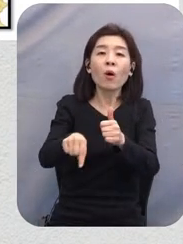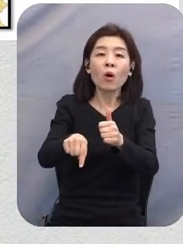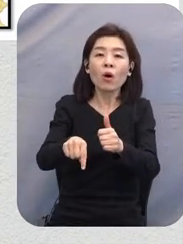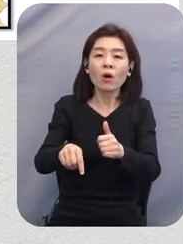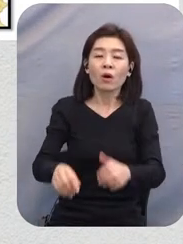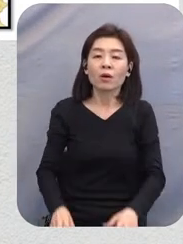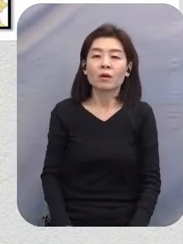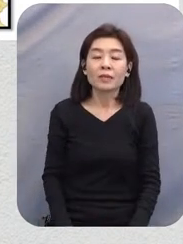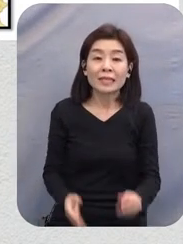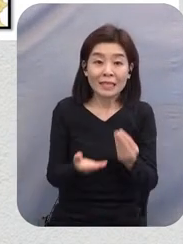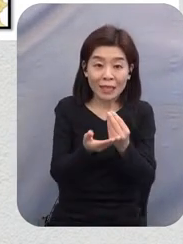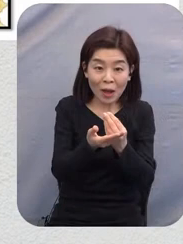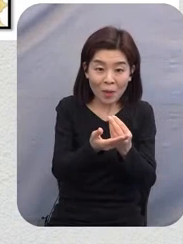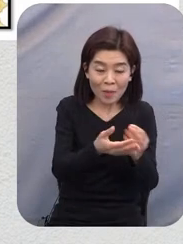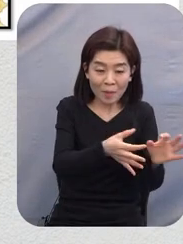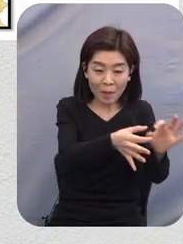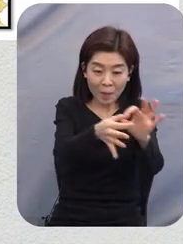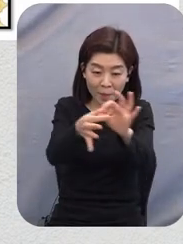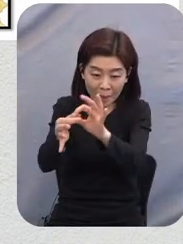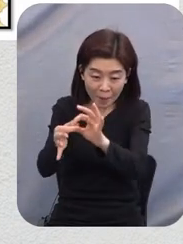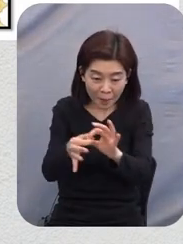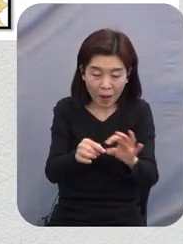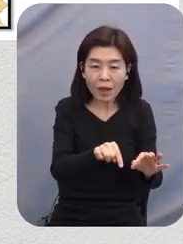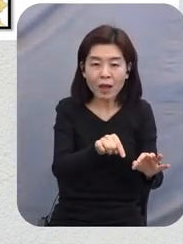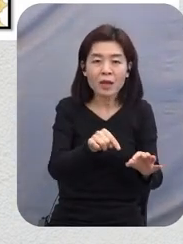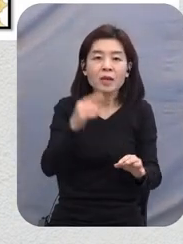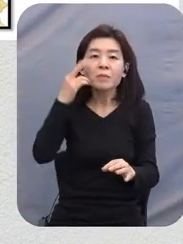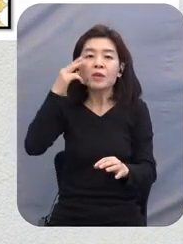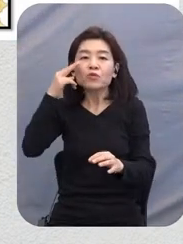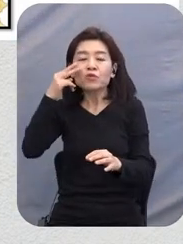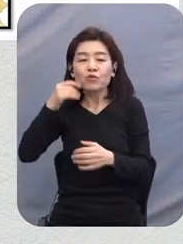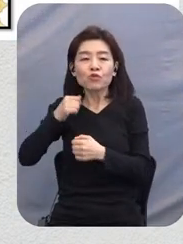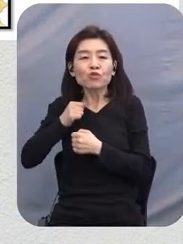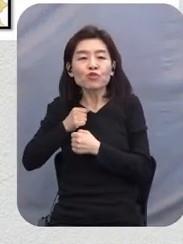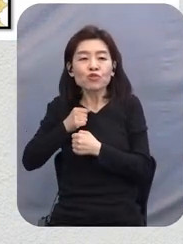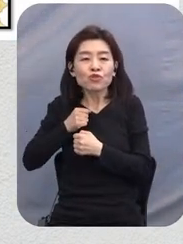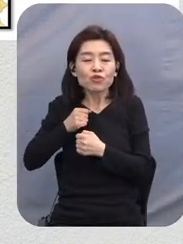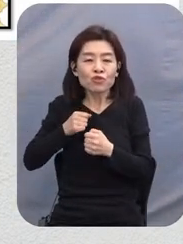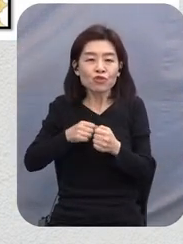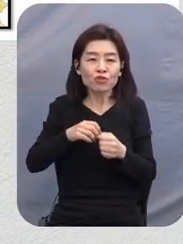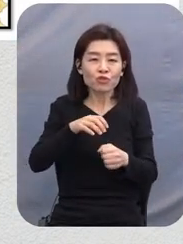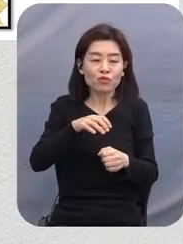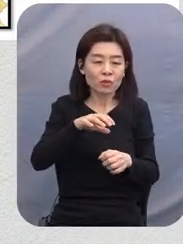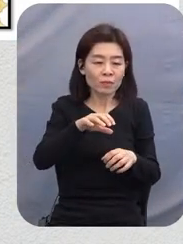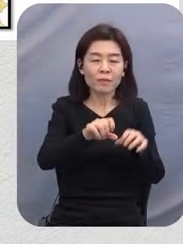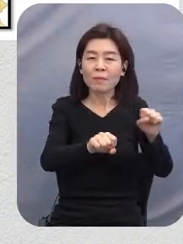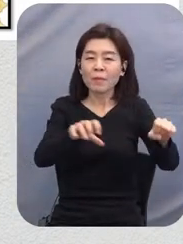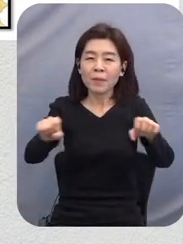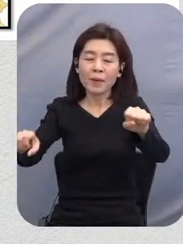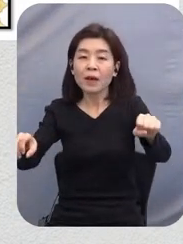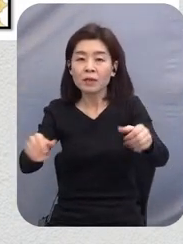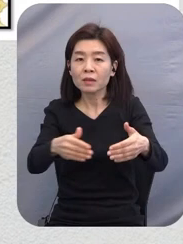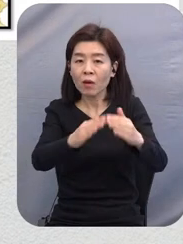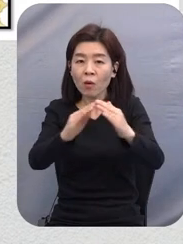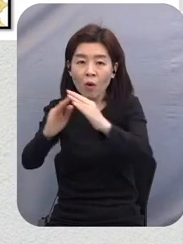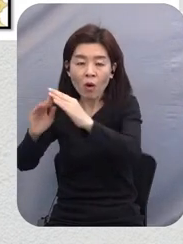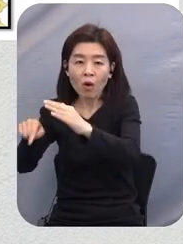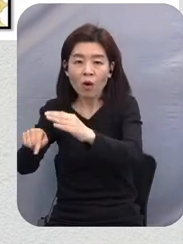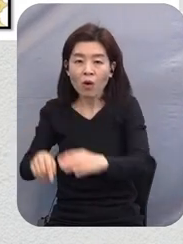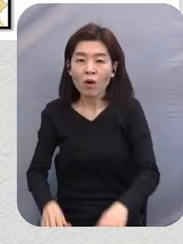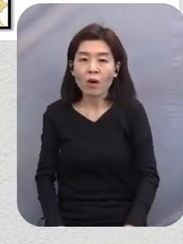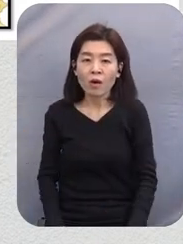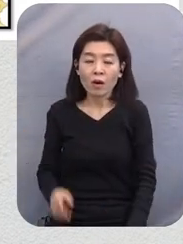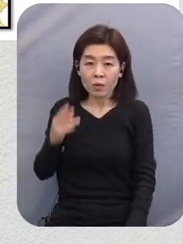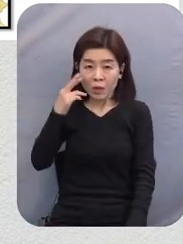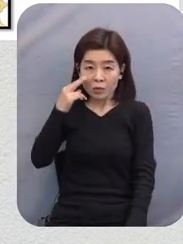이어나가면은 이 섬이 다 뭐냐 하면 미국의 군사기지예요. 그래서 미국은 바야흐로 거대한